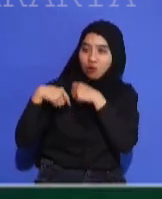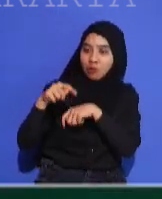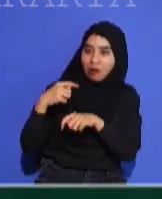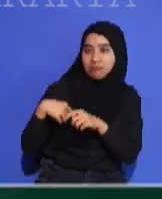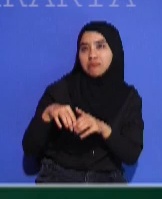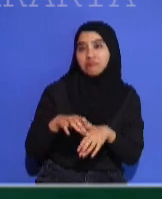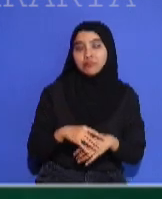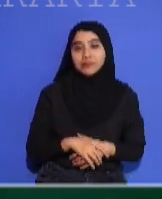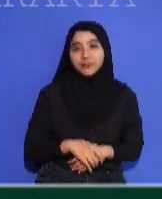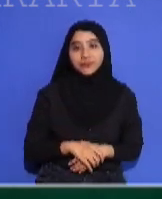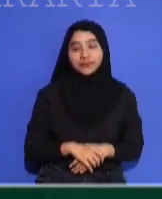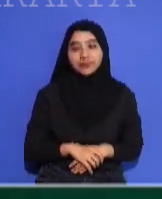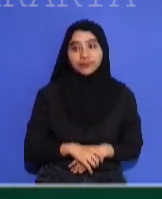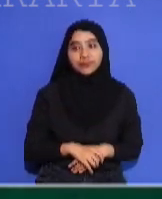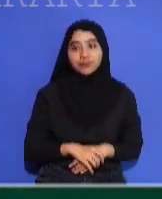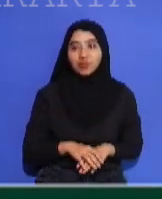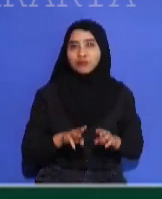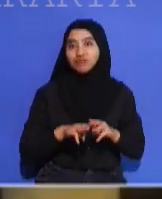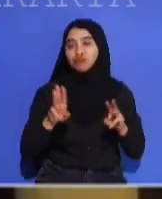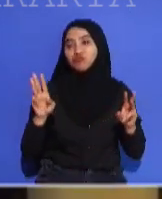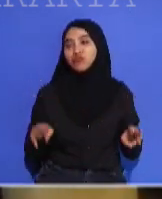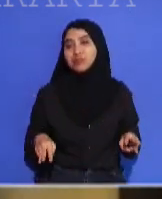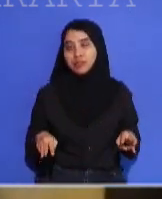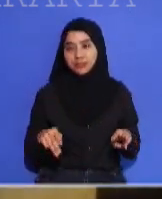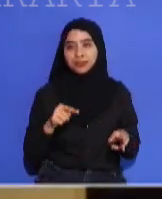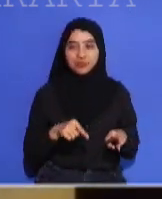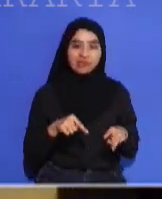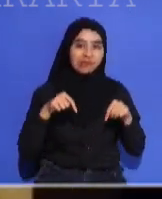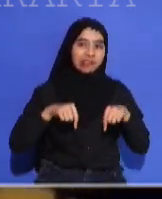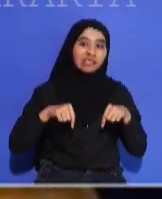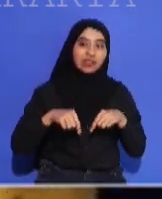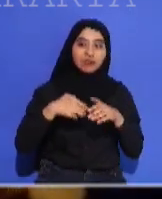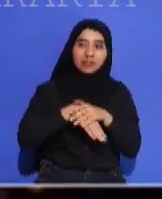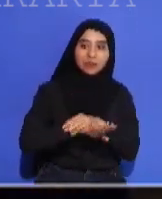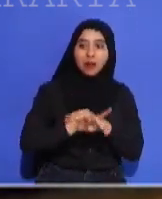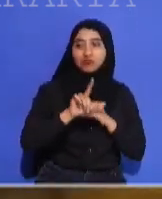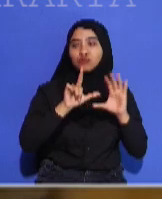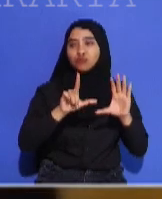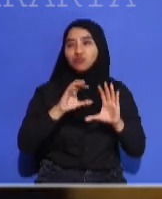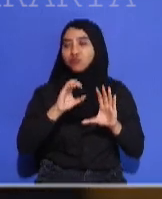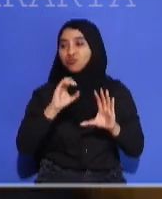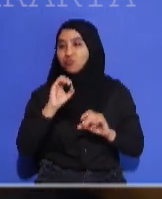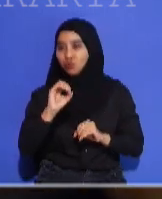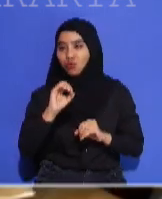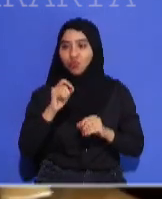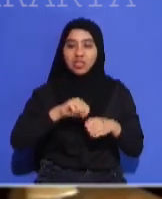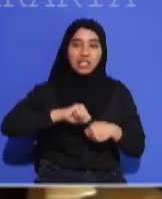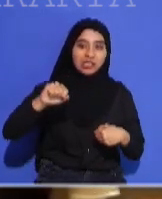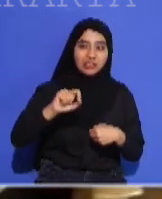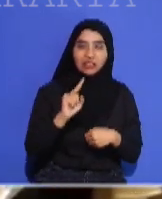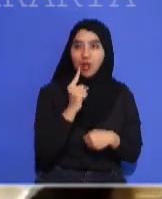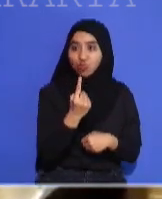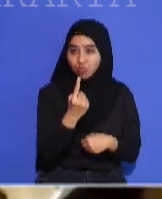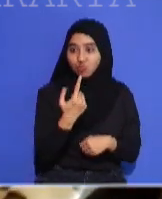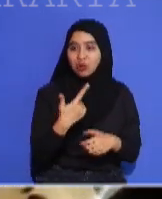dan galeri SKM Yogyakarta sendiri menyimpan 70 koleksi keris salah satu ikonnya keris Gajah Mada yang sosoknya berada di